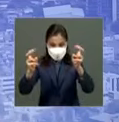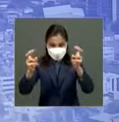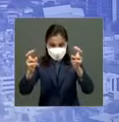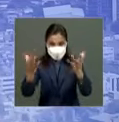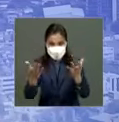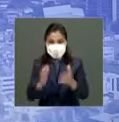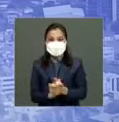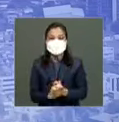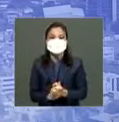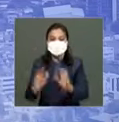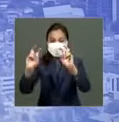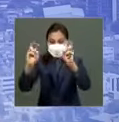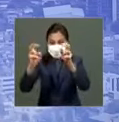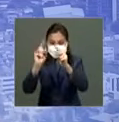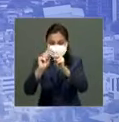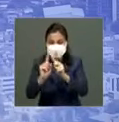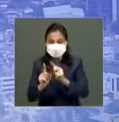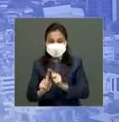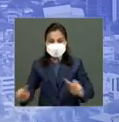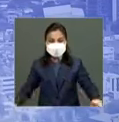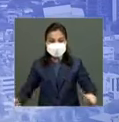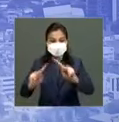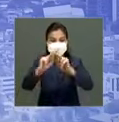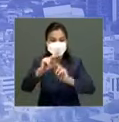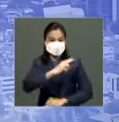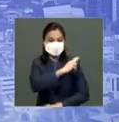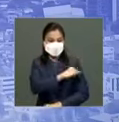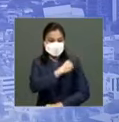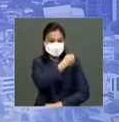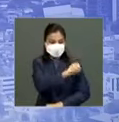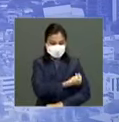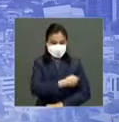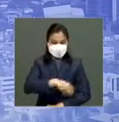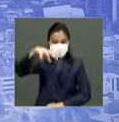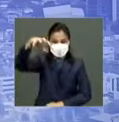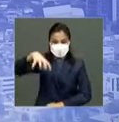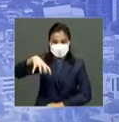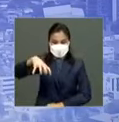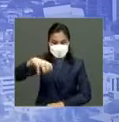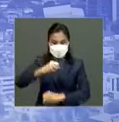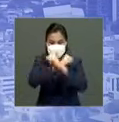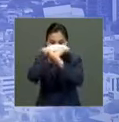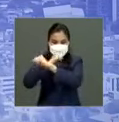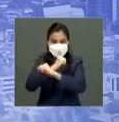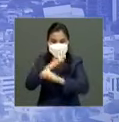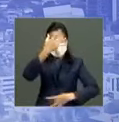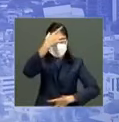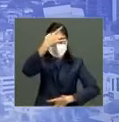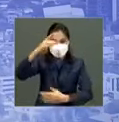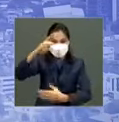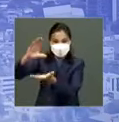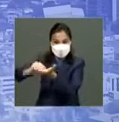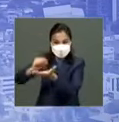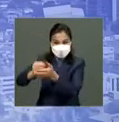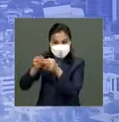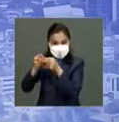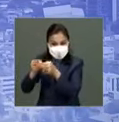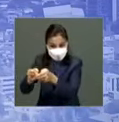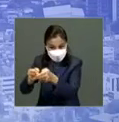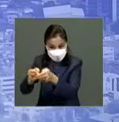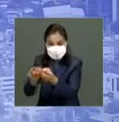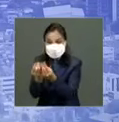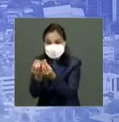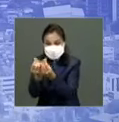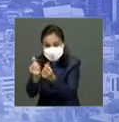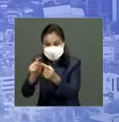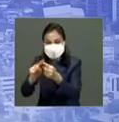นะครับไม่ว่าจะเป็นทางกระทรวงสาธารณสุขโดยทางกรมควบคุมโรคที่มีชุดข้อมูลเฉพาะนะครับหรือทาง